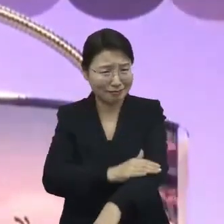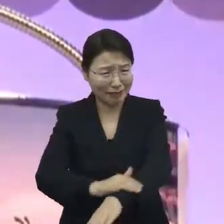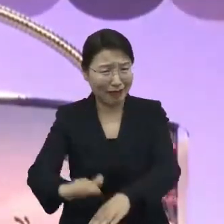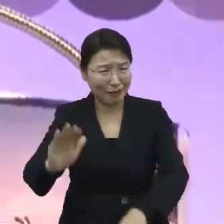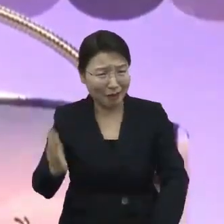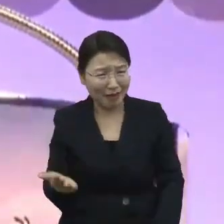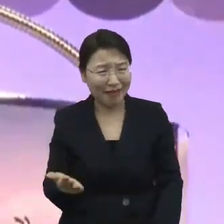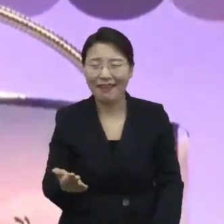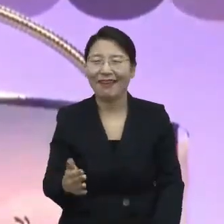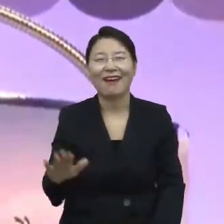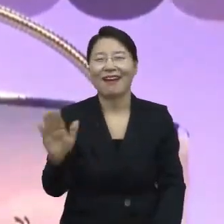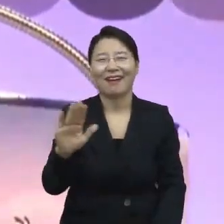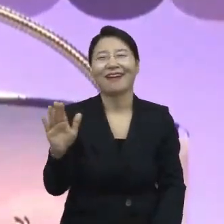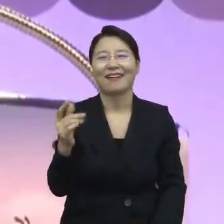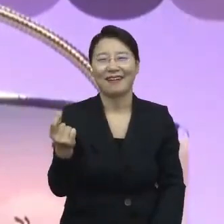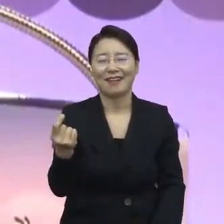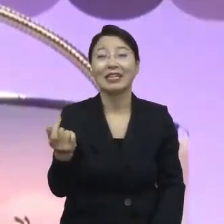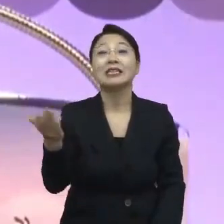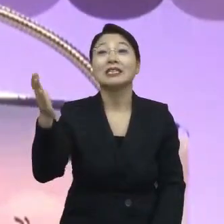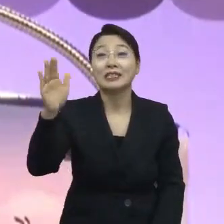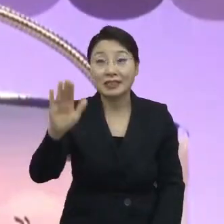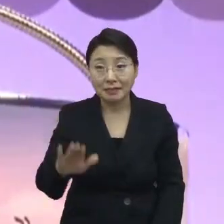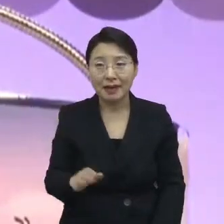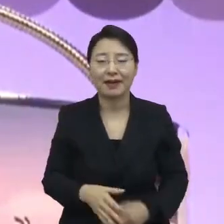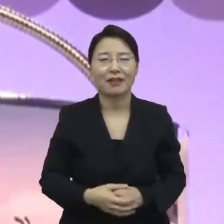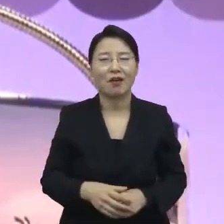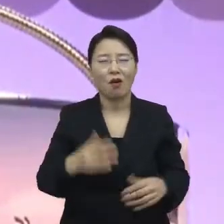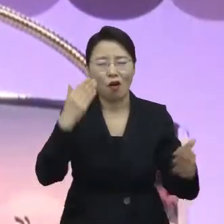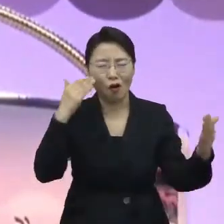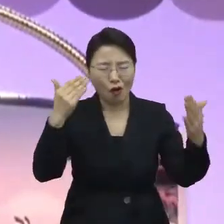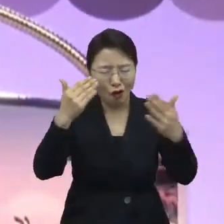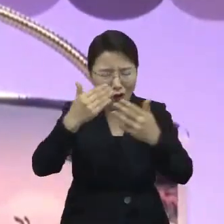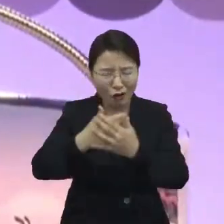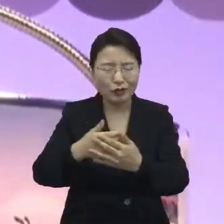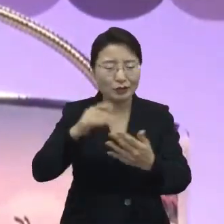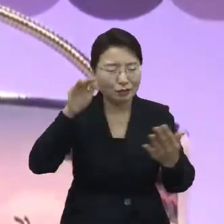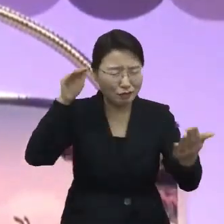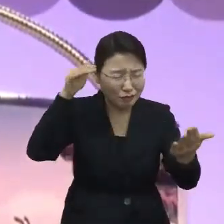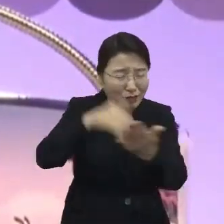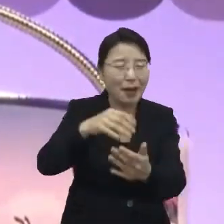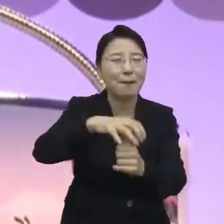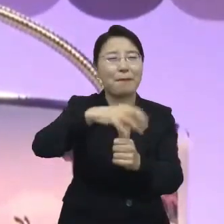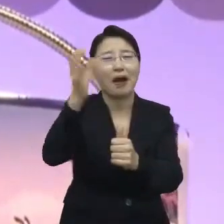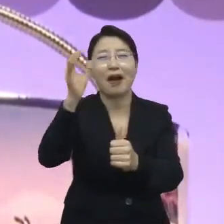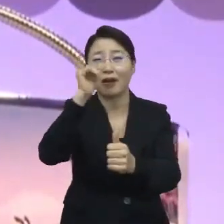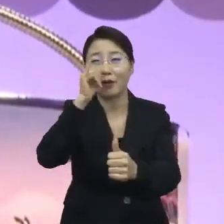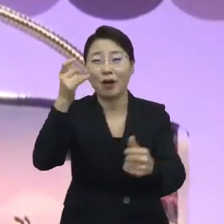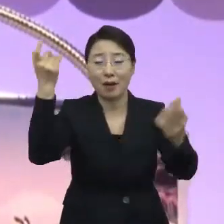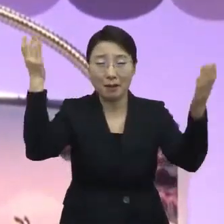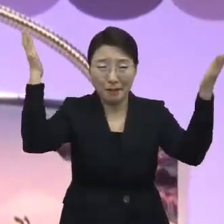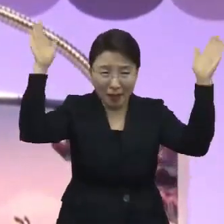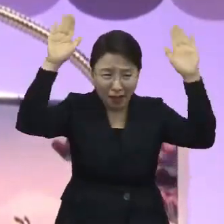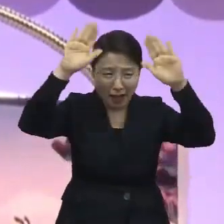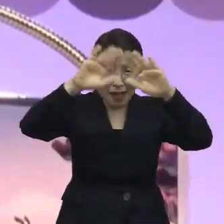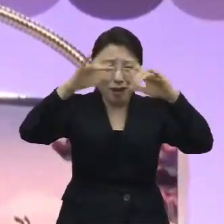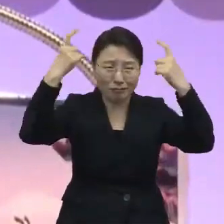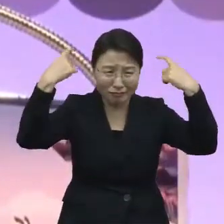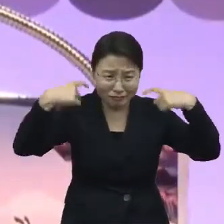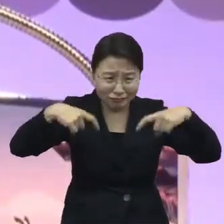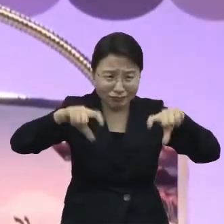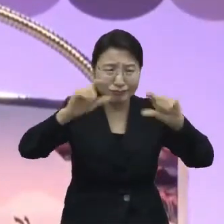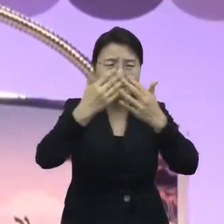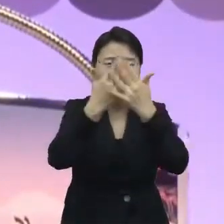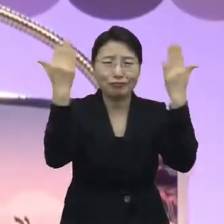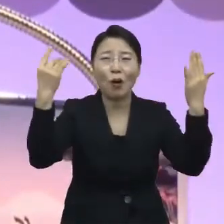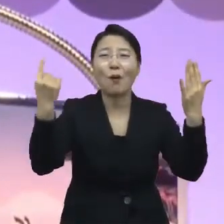좋아질지는 없겠지만 터널이 끝이 있고 밤이 지나면 밝은 아침이 오늘 있는 것처럼